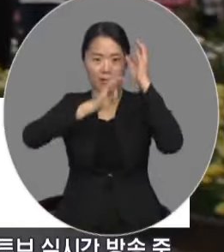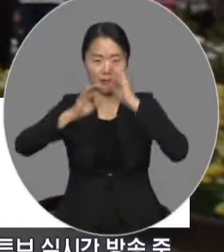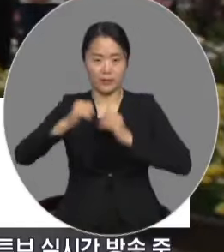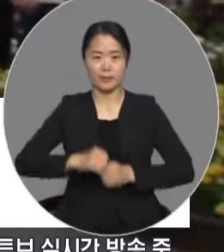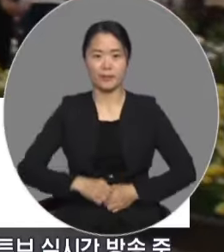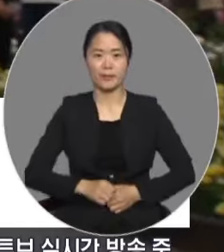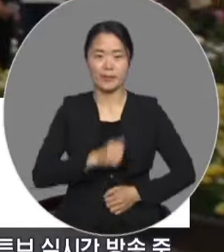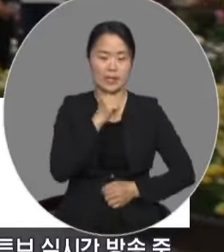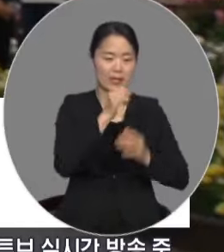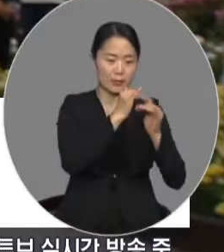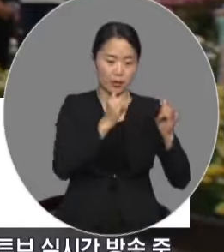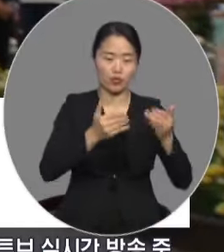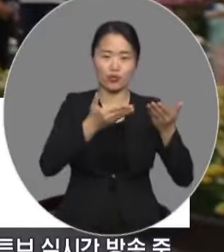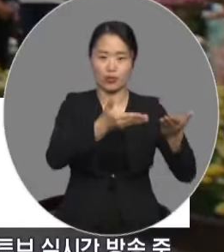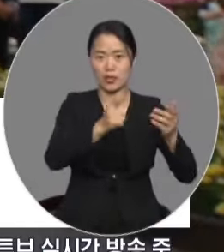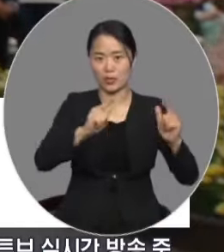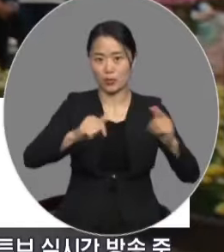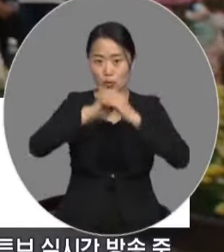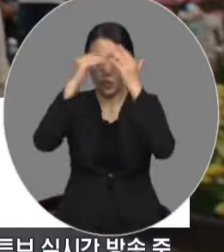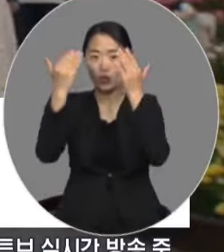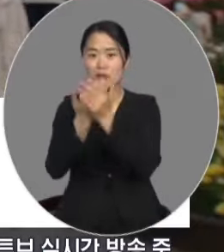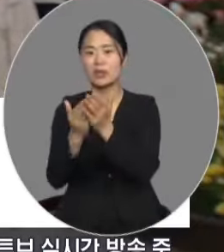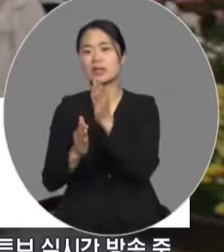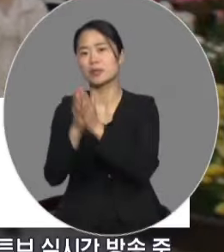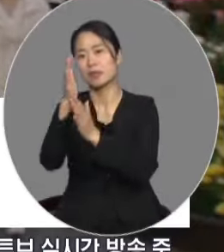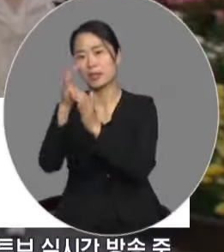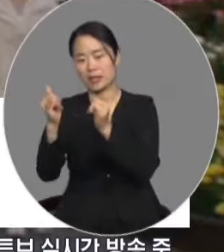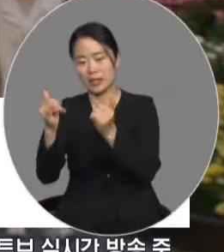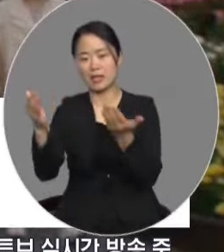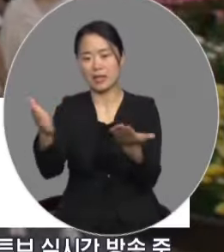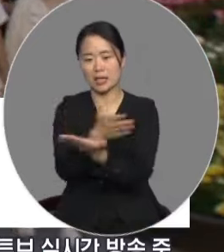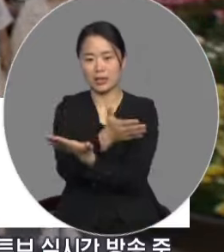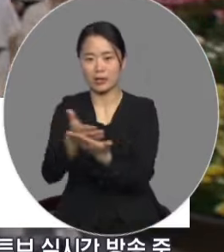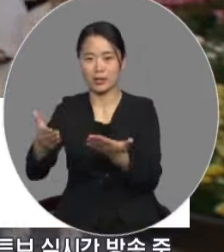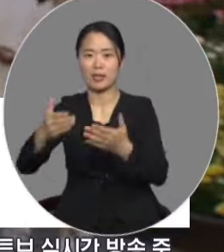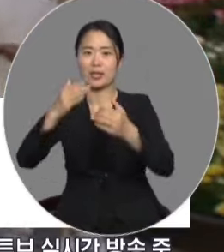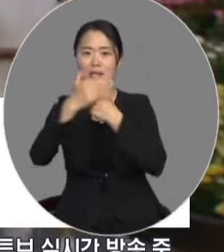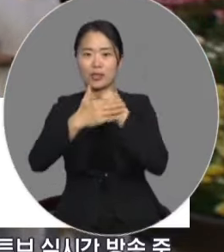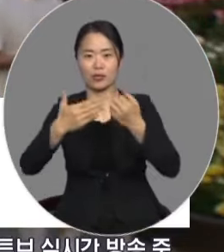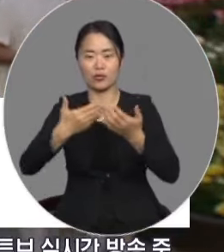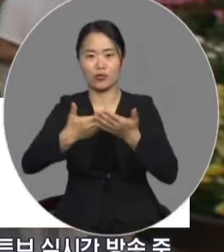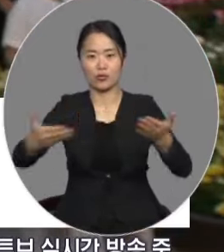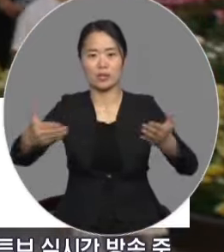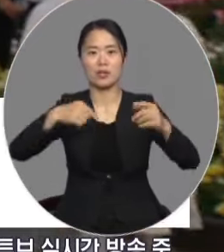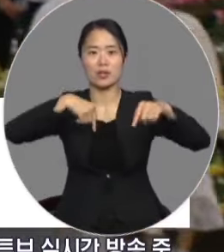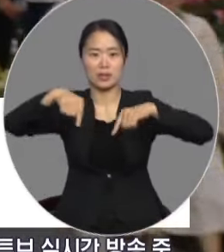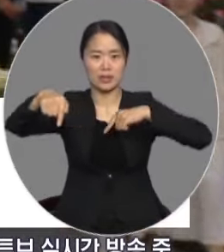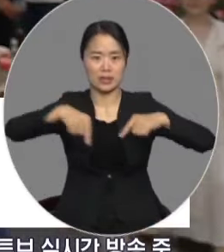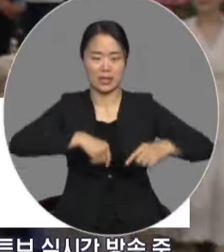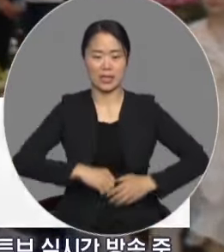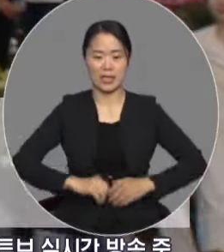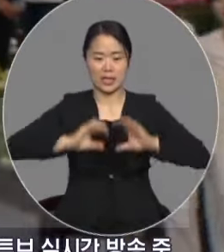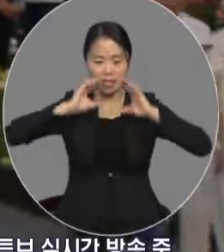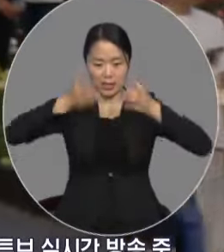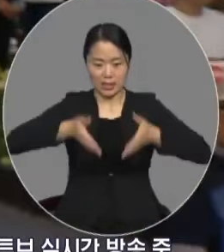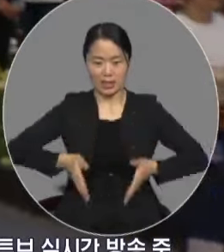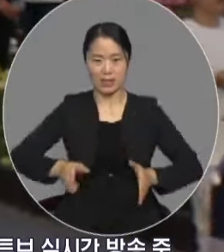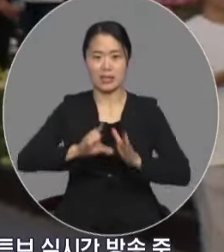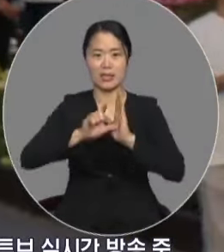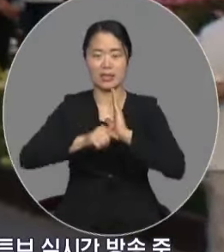아니고 모든 시민에게 골고루 혜택할 수 있는 그런 정책들. 특히 현재 정부에서는 아이들 낳는데 굉장히